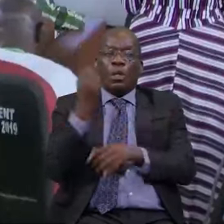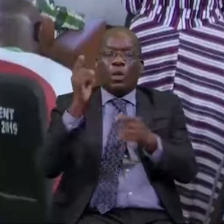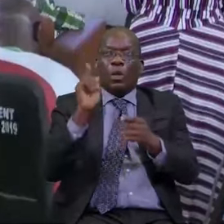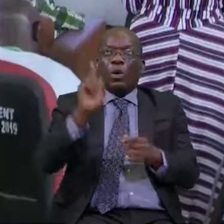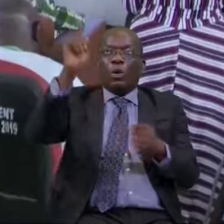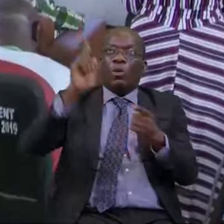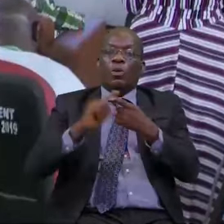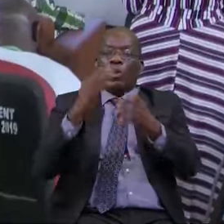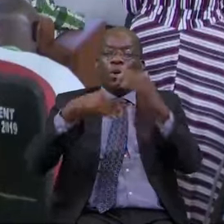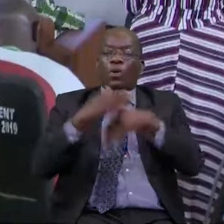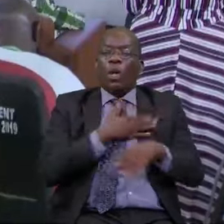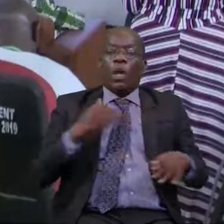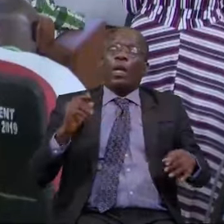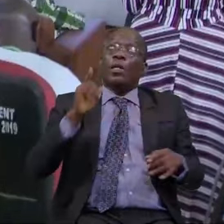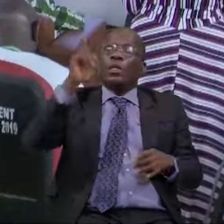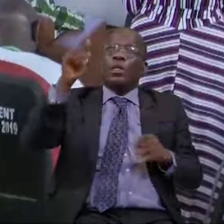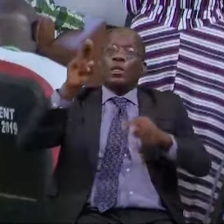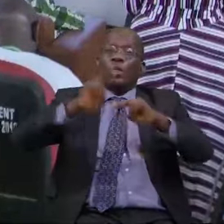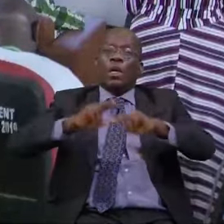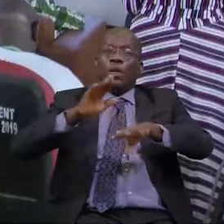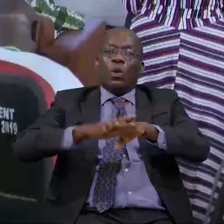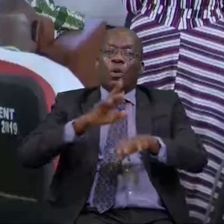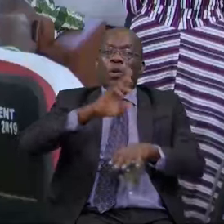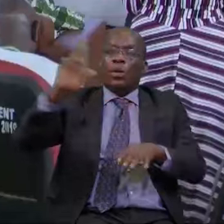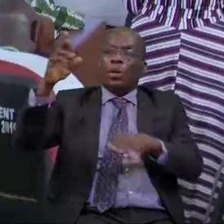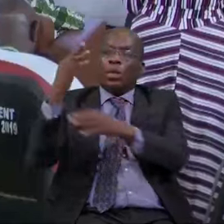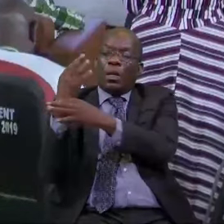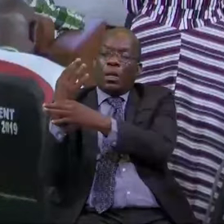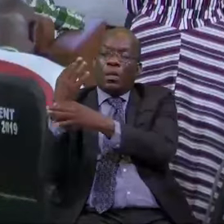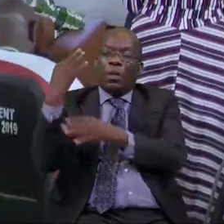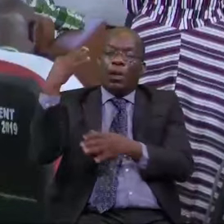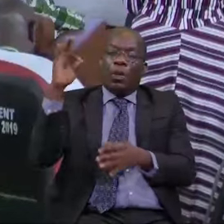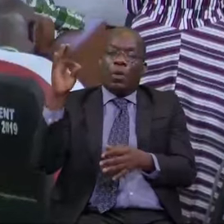et il s'assit à la droite de Dieu.